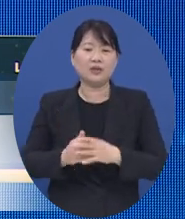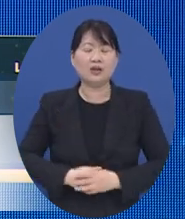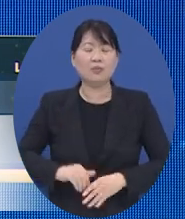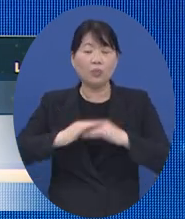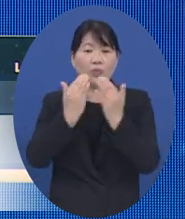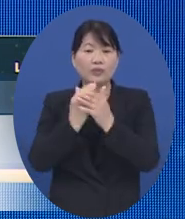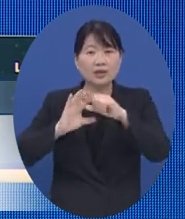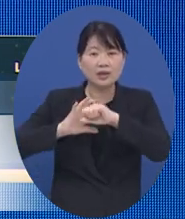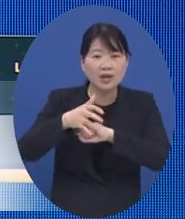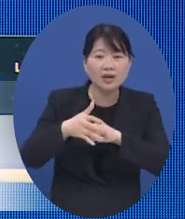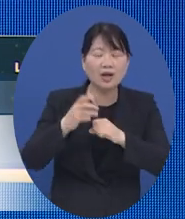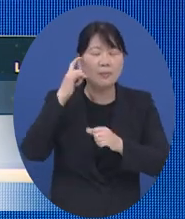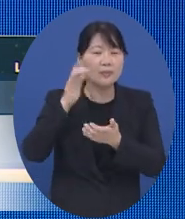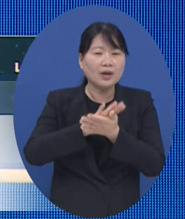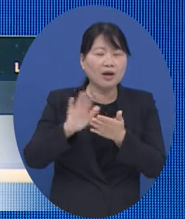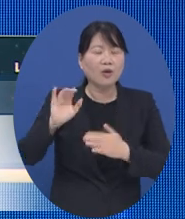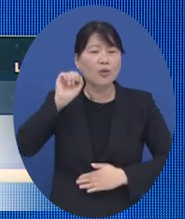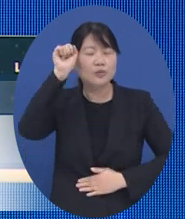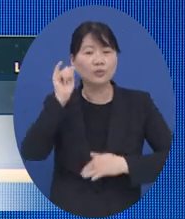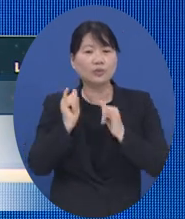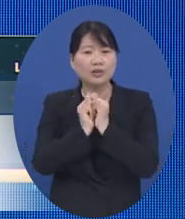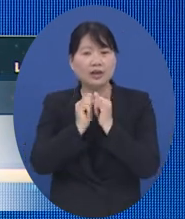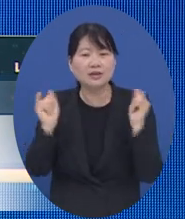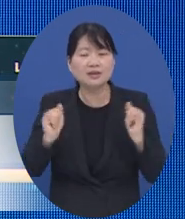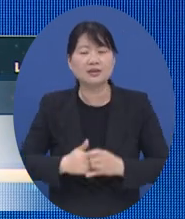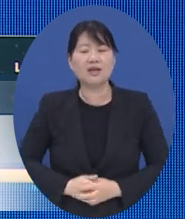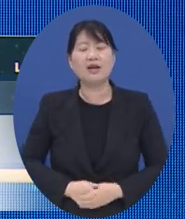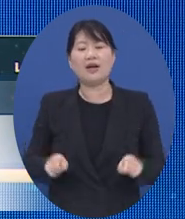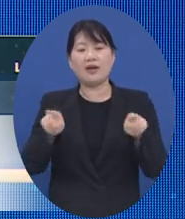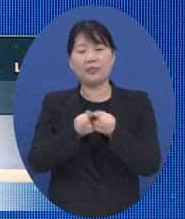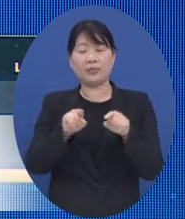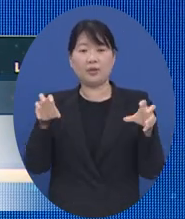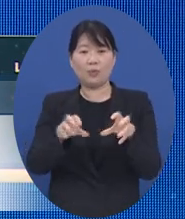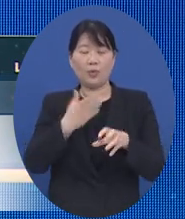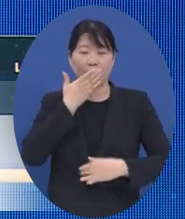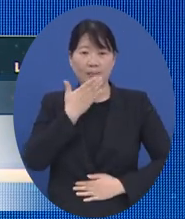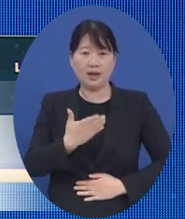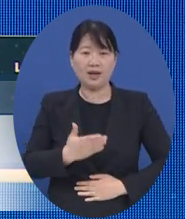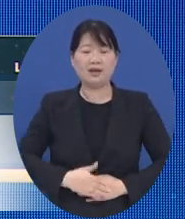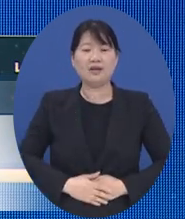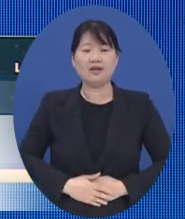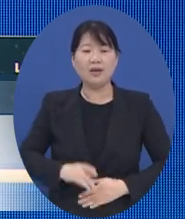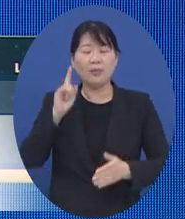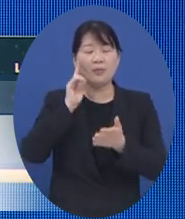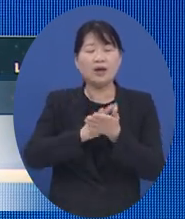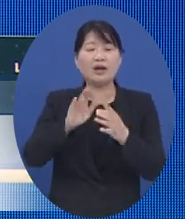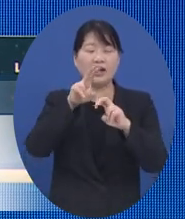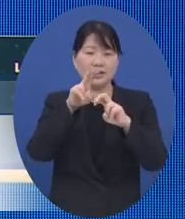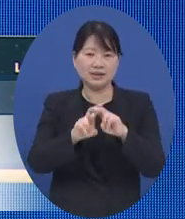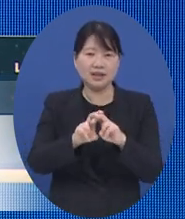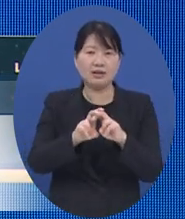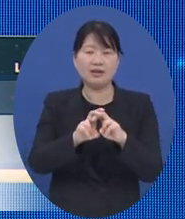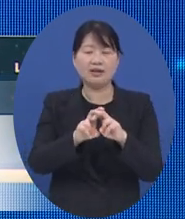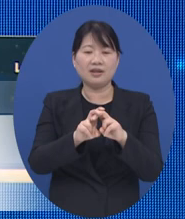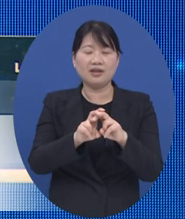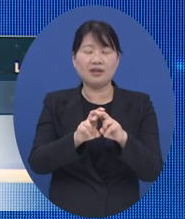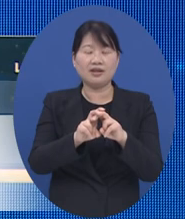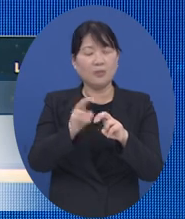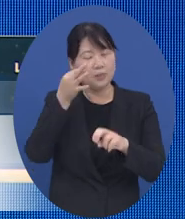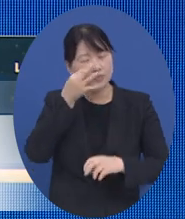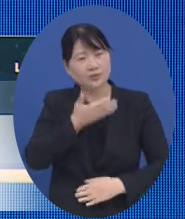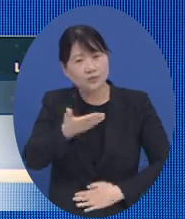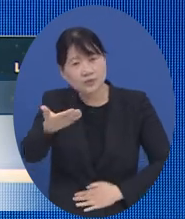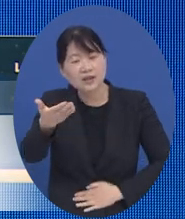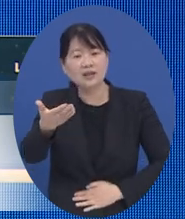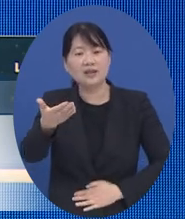세계 평화운동가들이 함께 모을 수 있는 평화의 장을